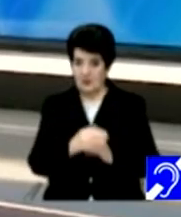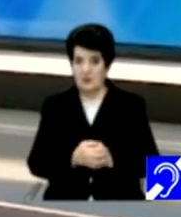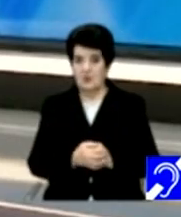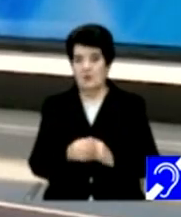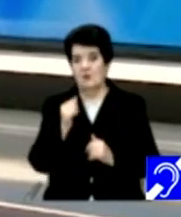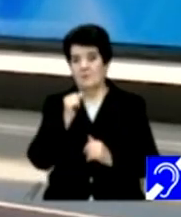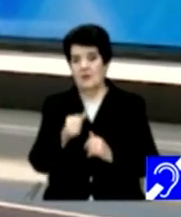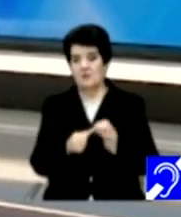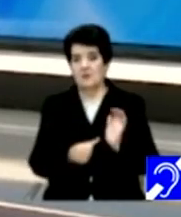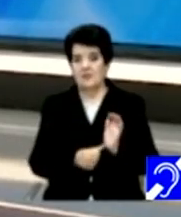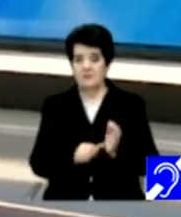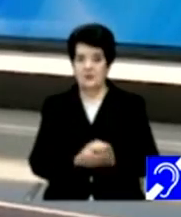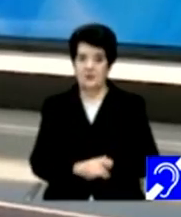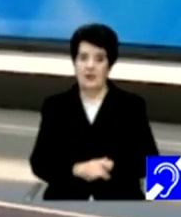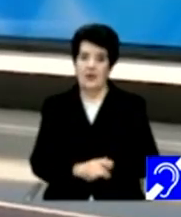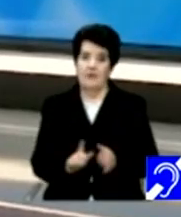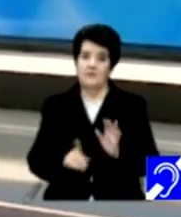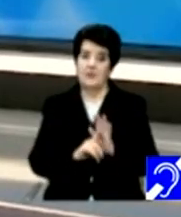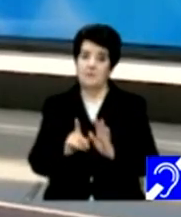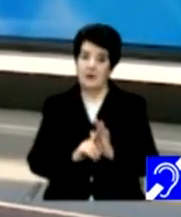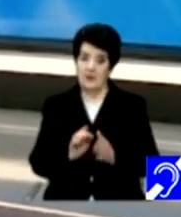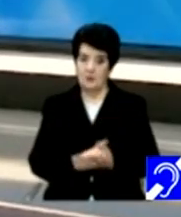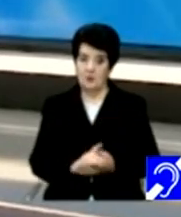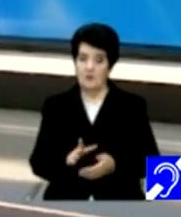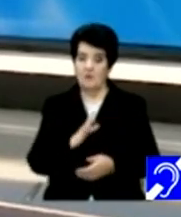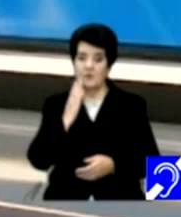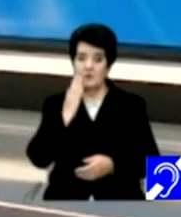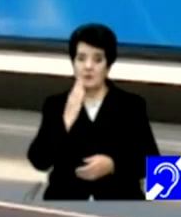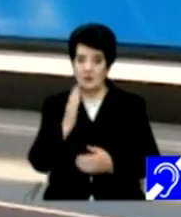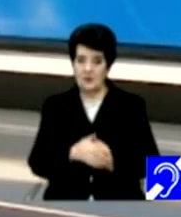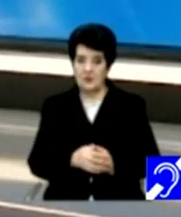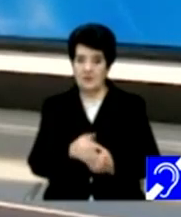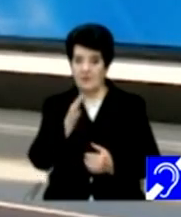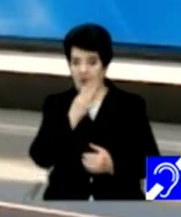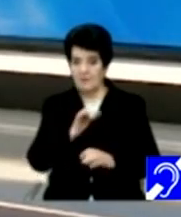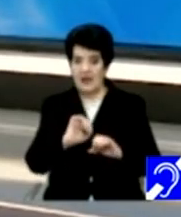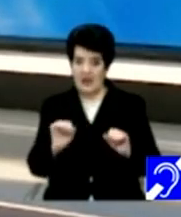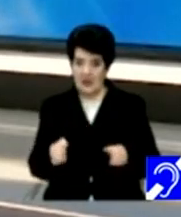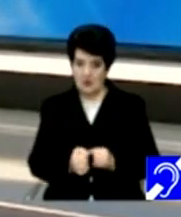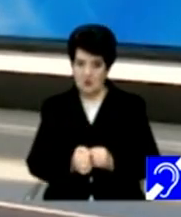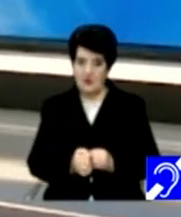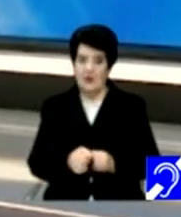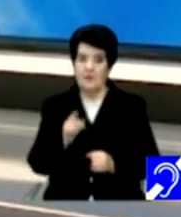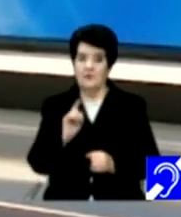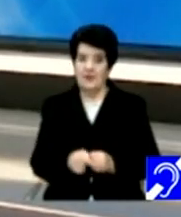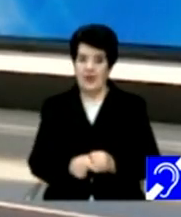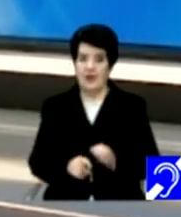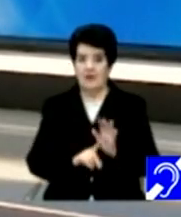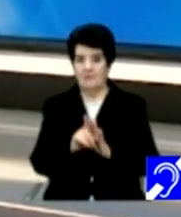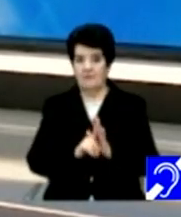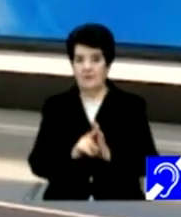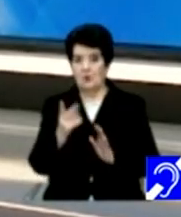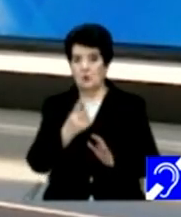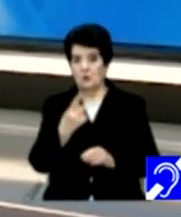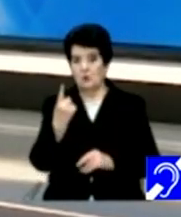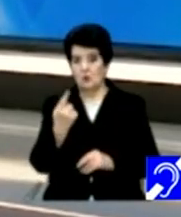fi 16 grade. Temperaturi oscilante vor fi și în România, unde vremea se va menține rece, iar maximele nu vor trece de